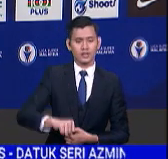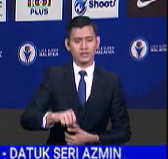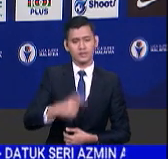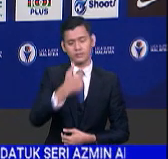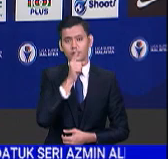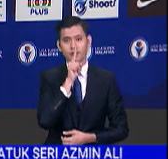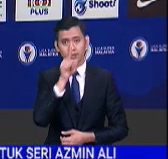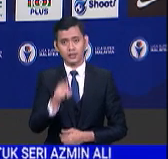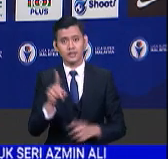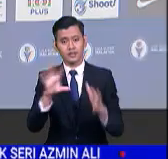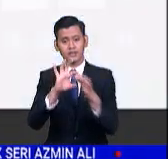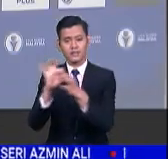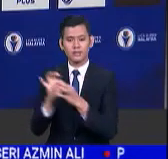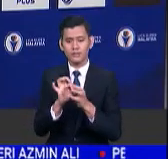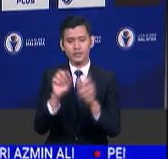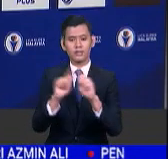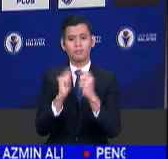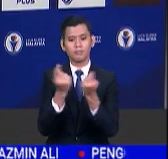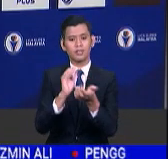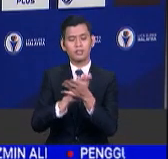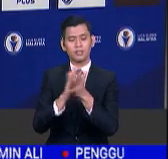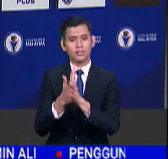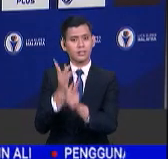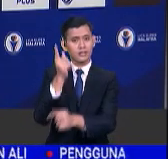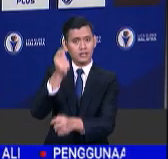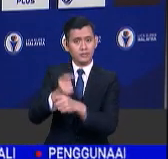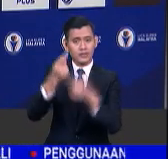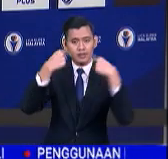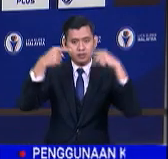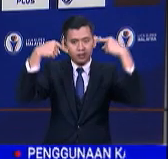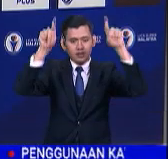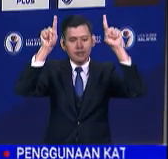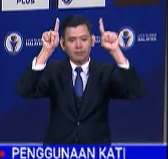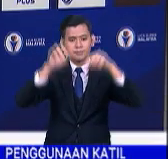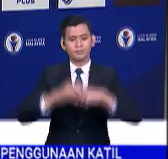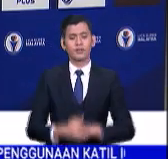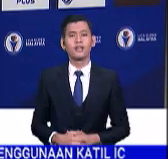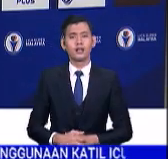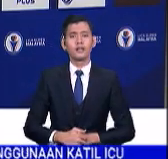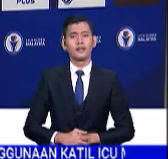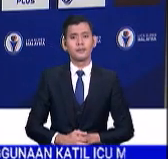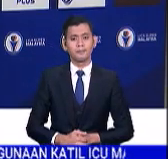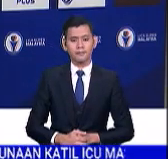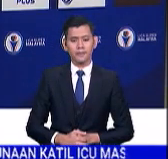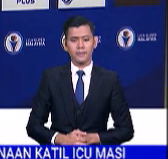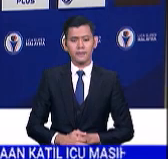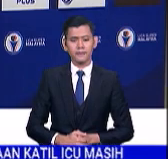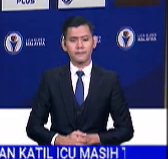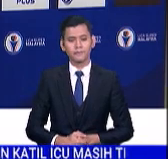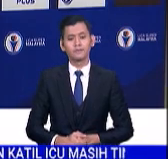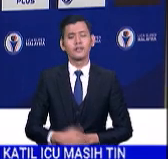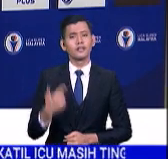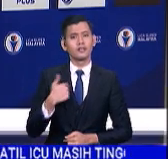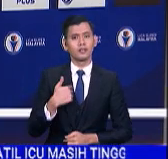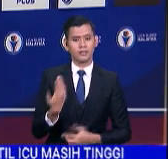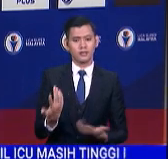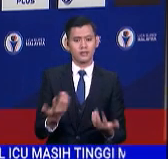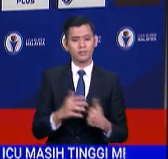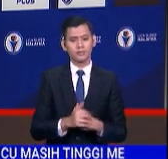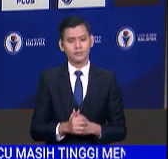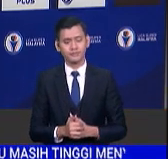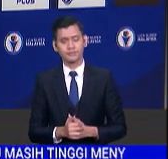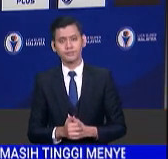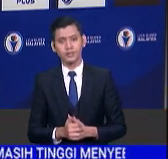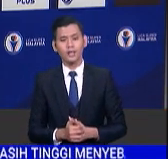team to contribute tonight. I think that is a good achievement. If you don't lose, you can be lucky sometimes, but if you don't lose the whole season